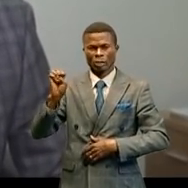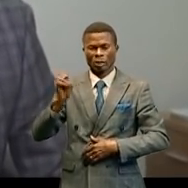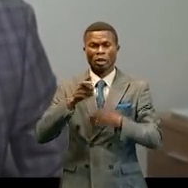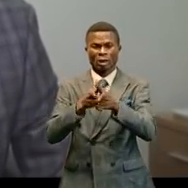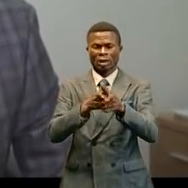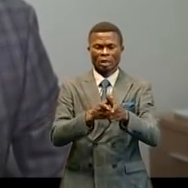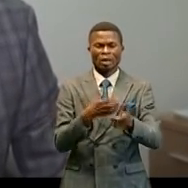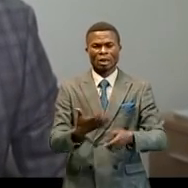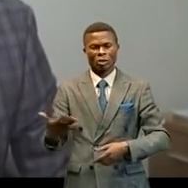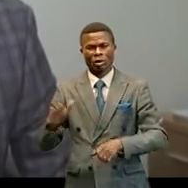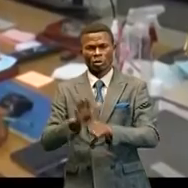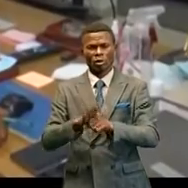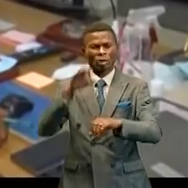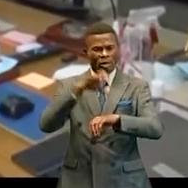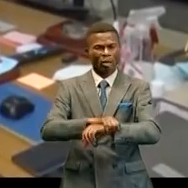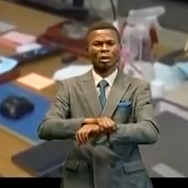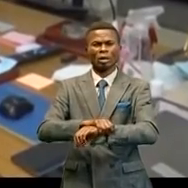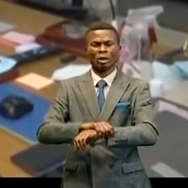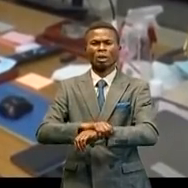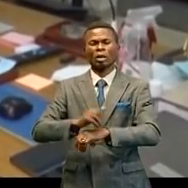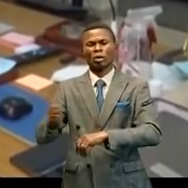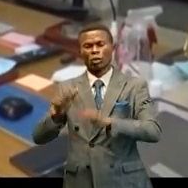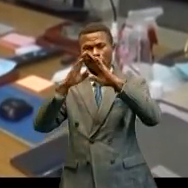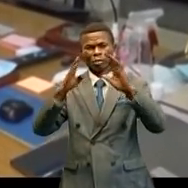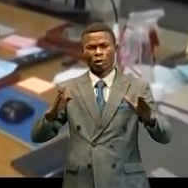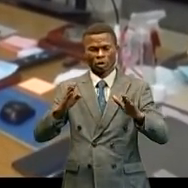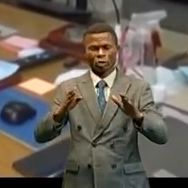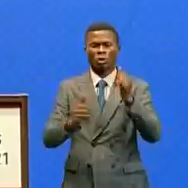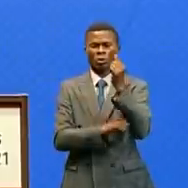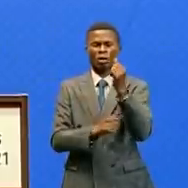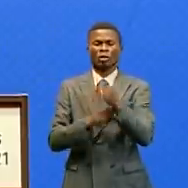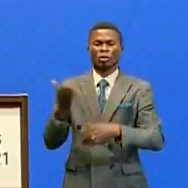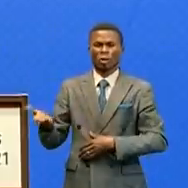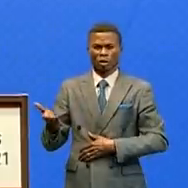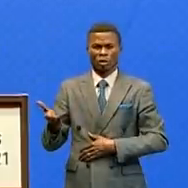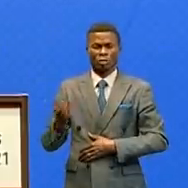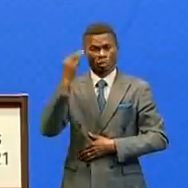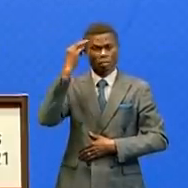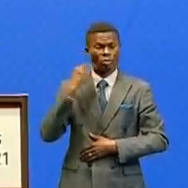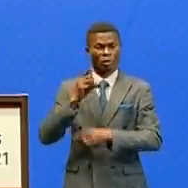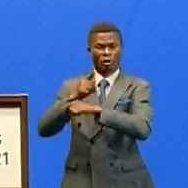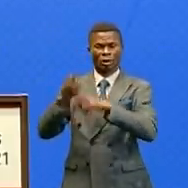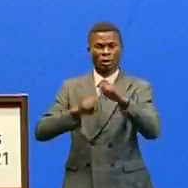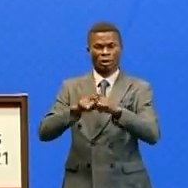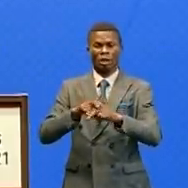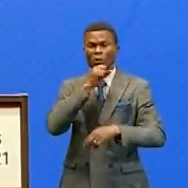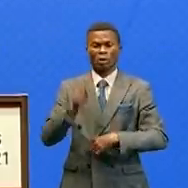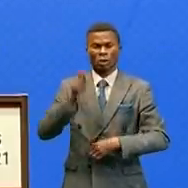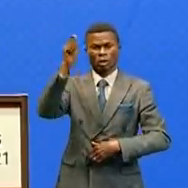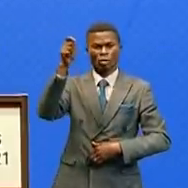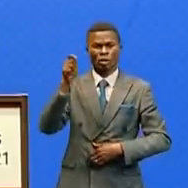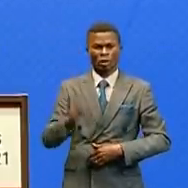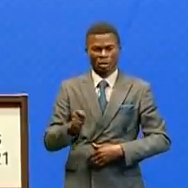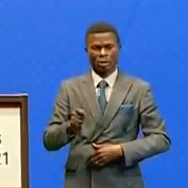et munitions ont été saisies dans quelques maisons de ces criminels. Le ministre de la Défense nationale et ancien